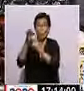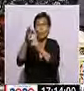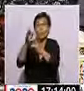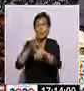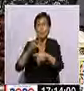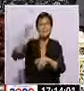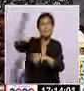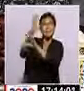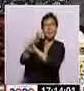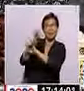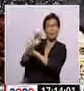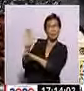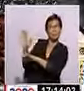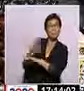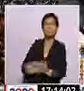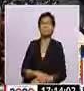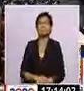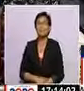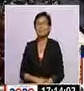Terutamanya di Sabah dan Sarawak.